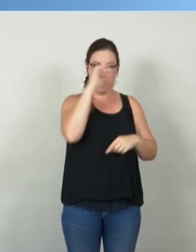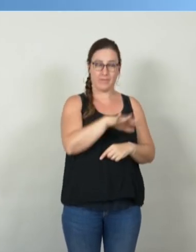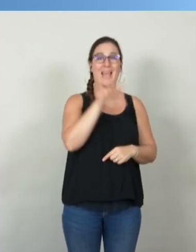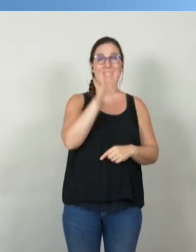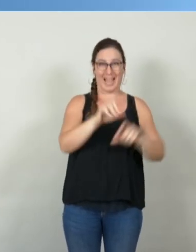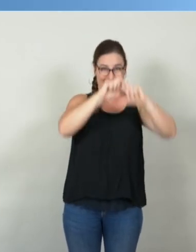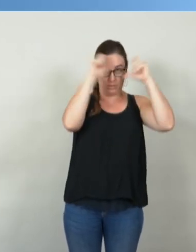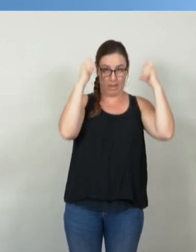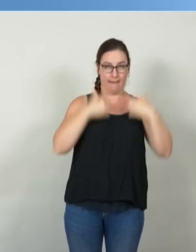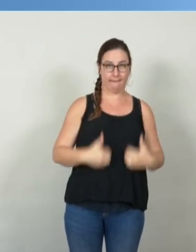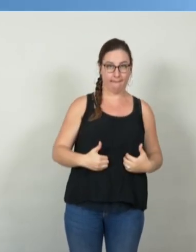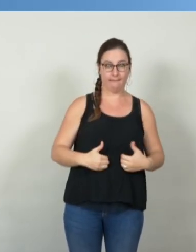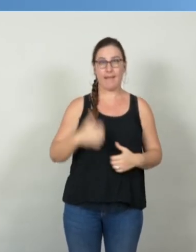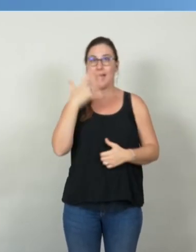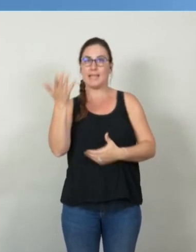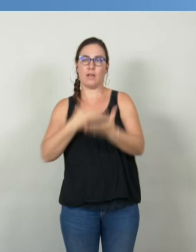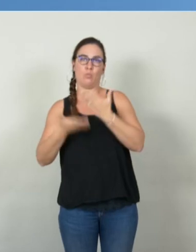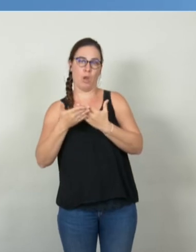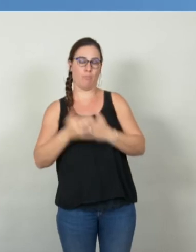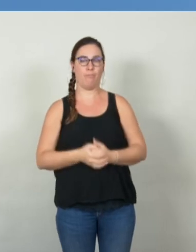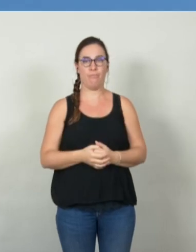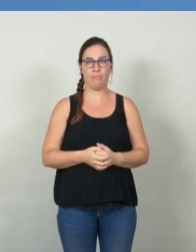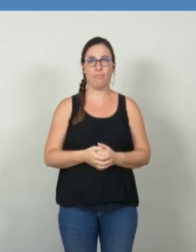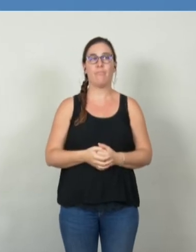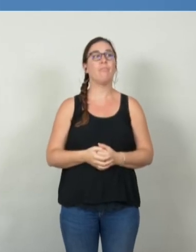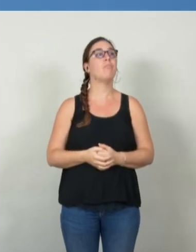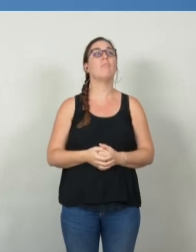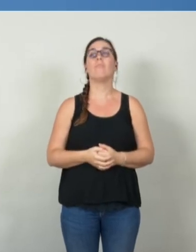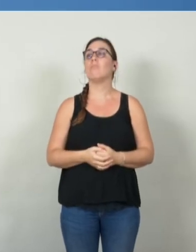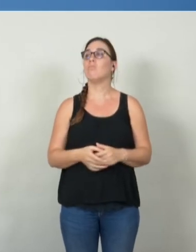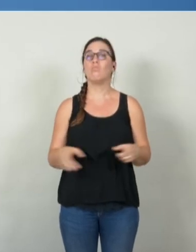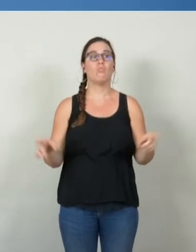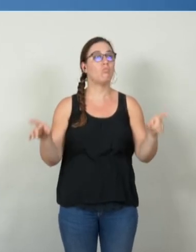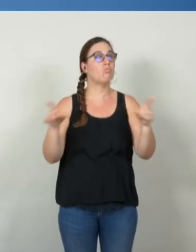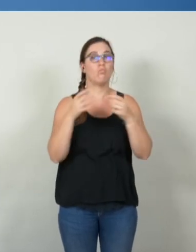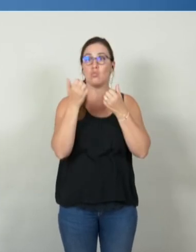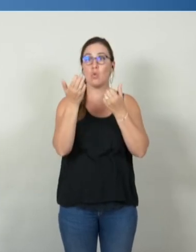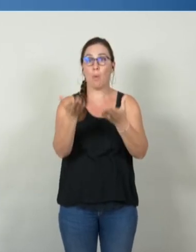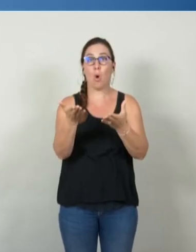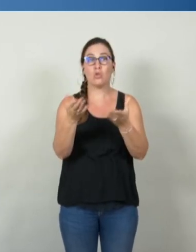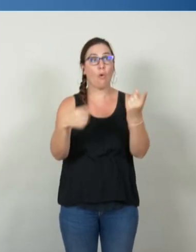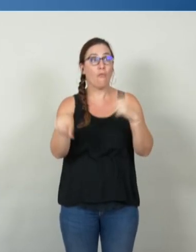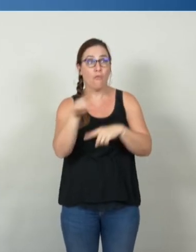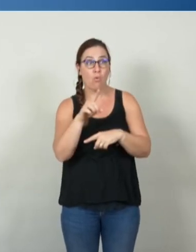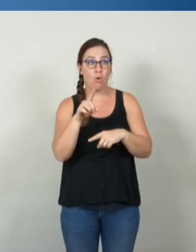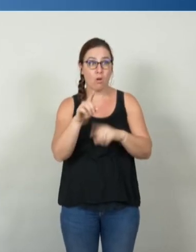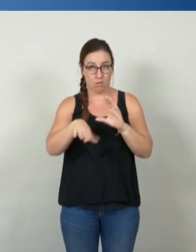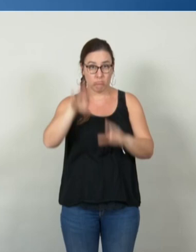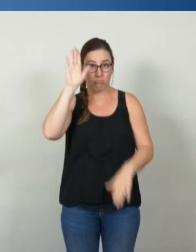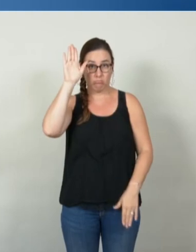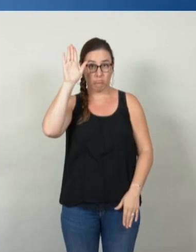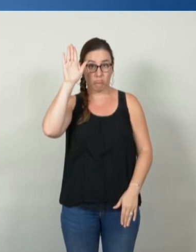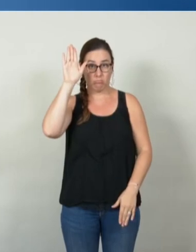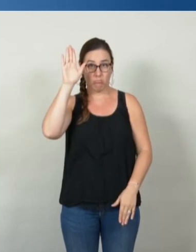intitulés et 5 suppléants est-ce que donc je propose de la sagesse de l'Assemblée invote à butin levé mais si